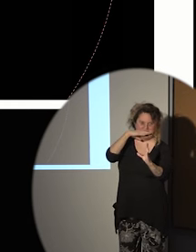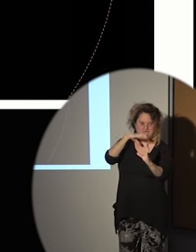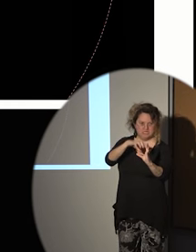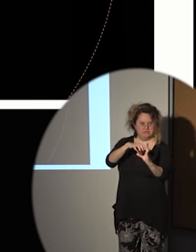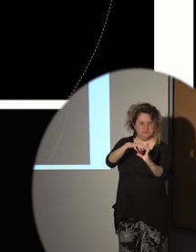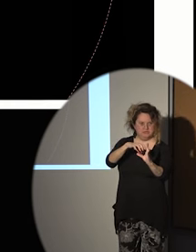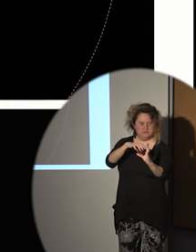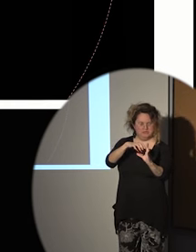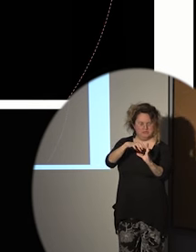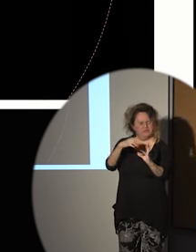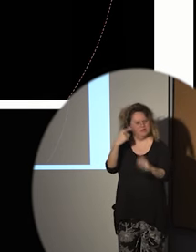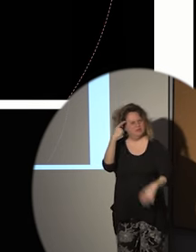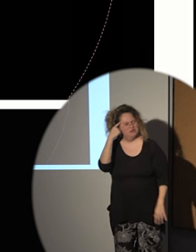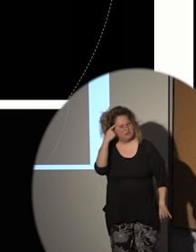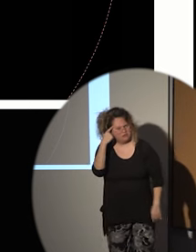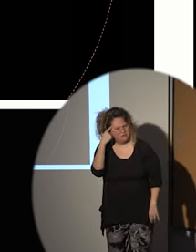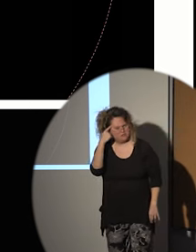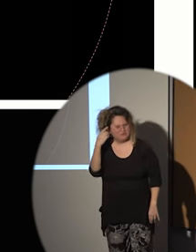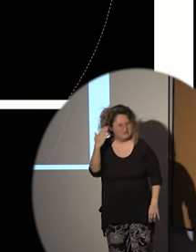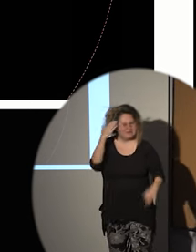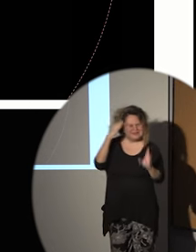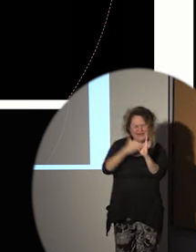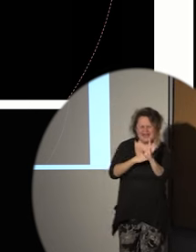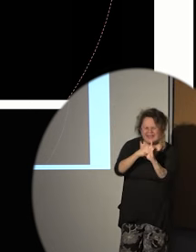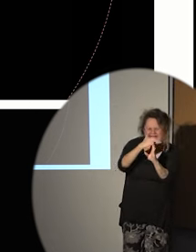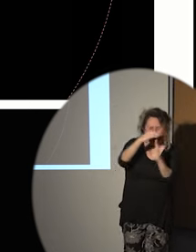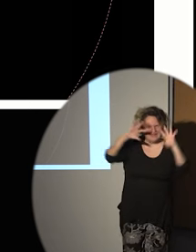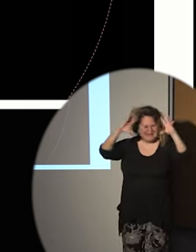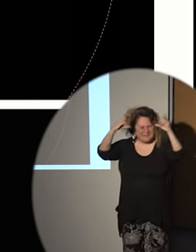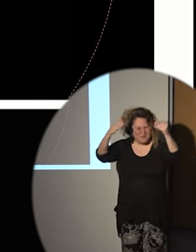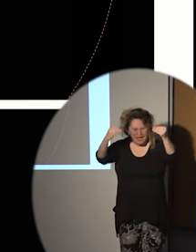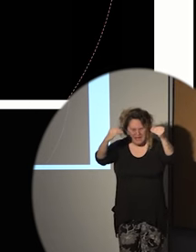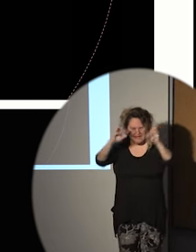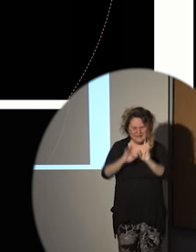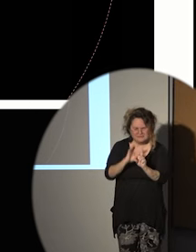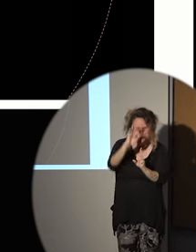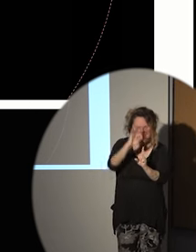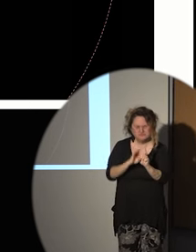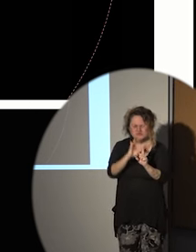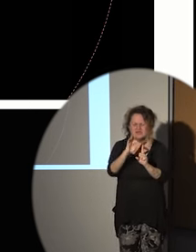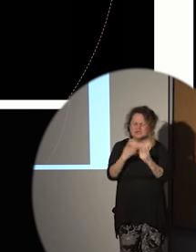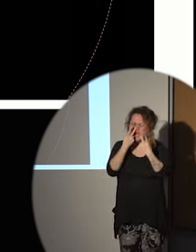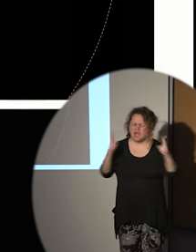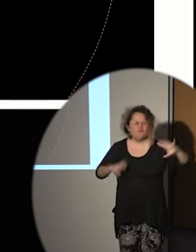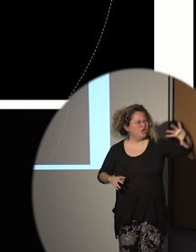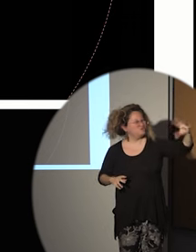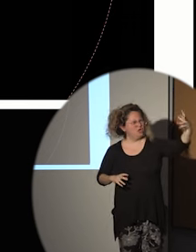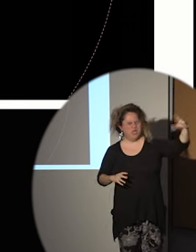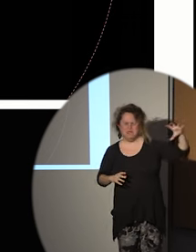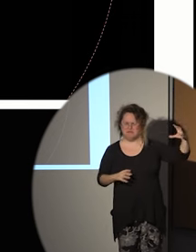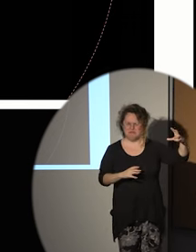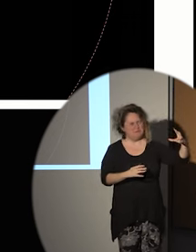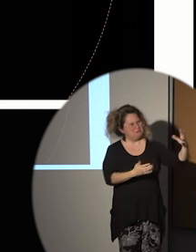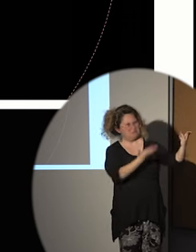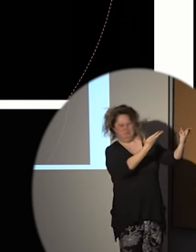c'est sur le réchauffement climatique. Vous voyez bien que le réchauffement climatique n'a rien à voir avec l'activité du Soleil, puisque